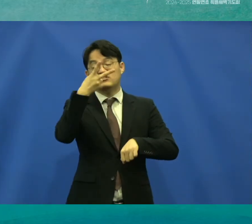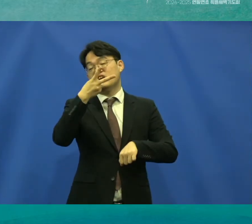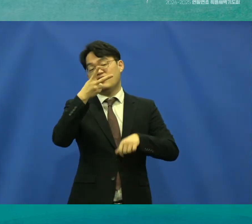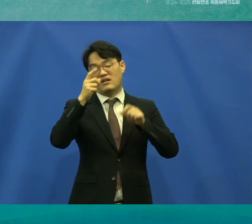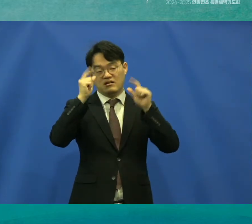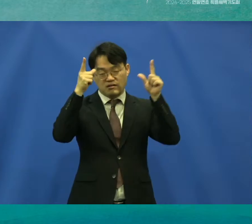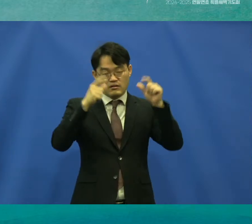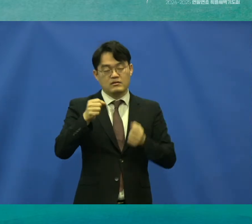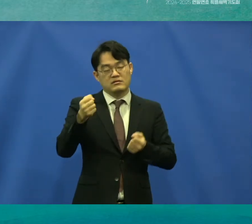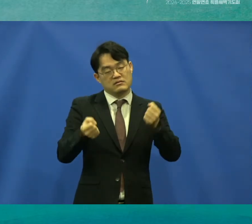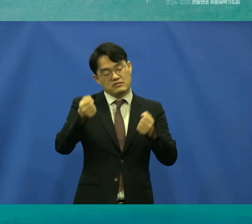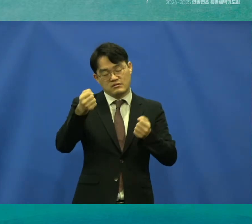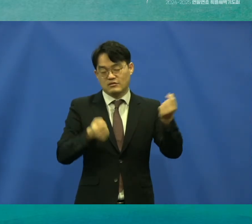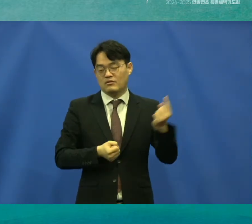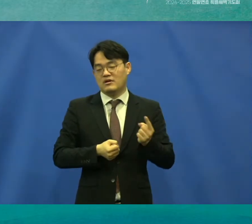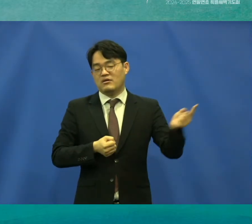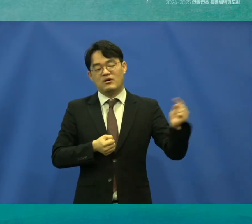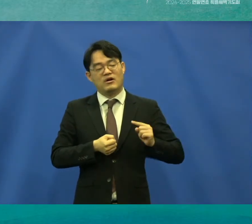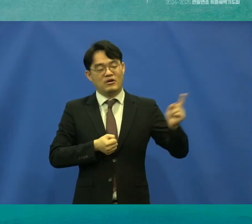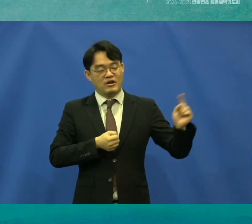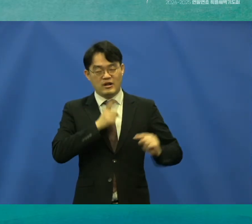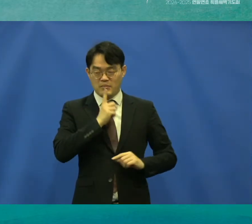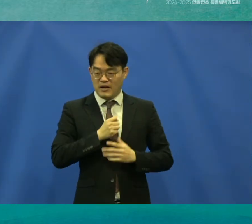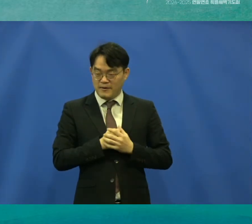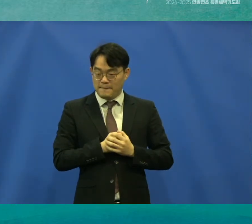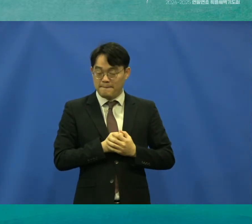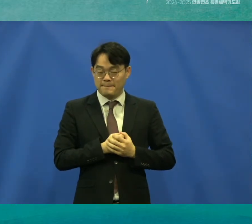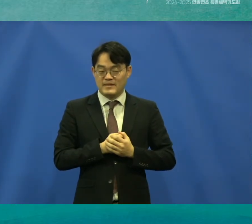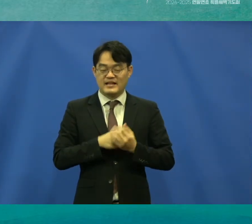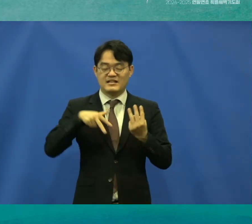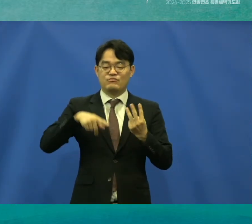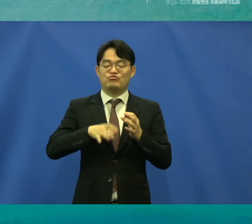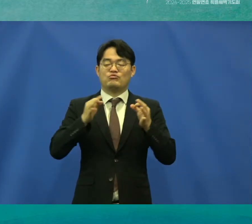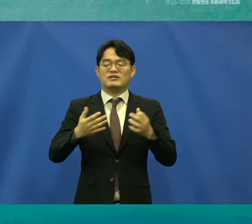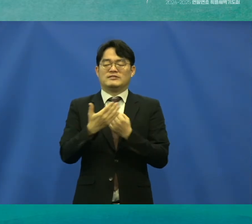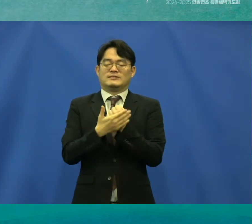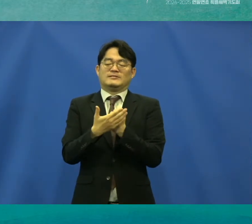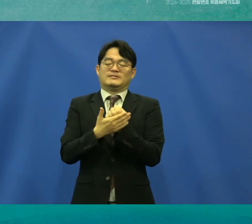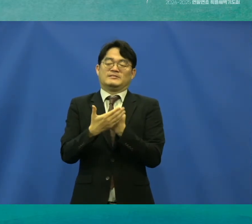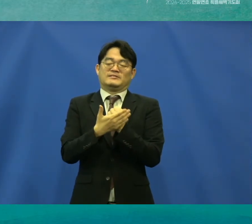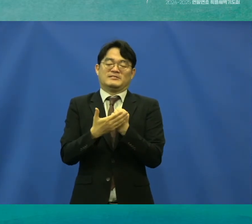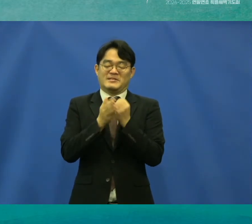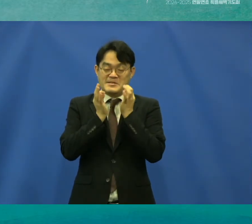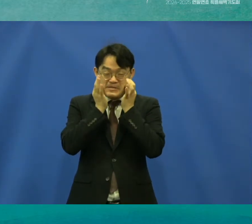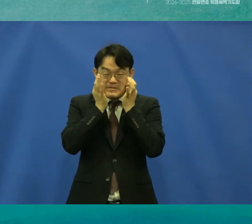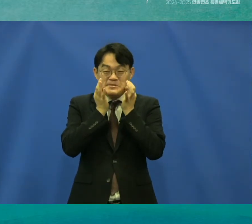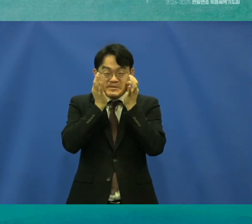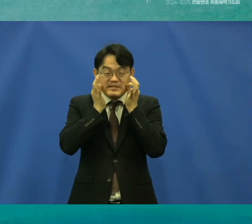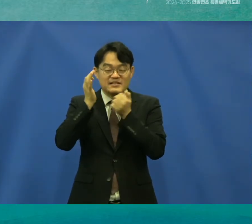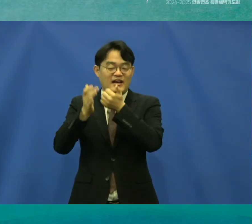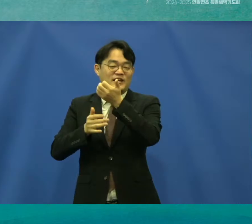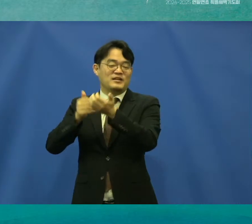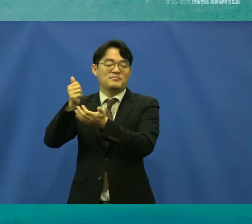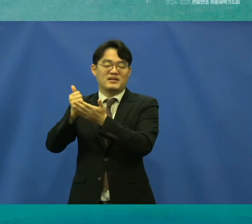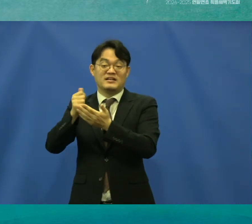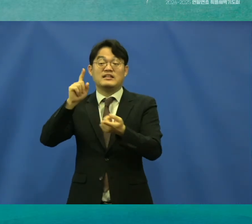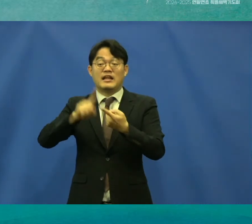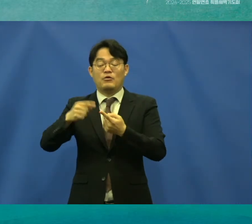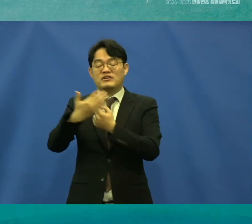그러대요. 3주 동안 은혜 받기 위해서 애를 쓰셨는데 하나님께서 다 갚아주실 줄로